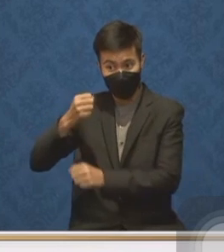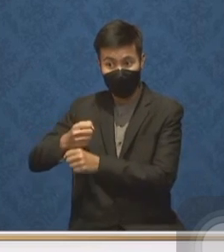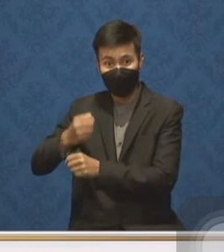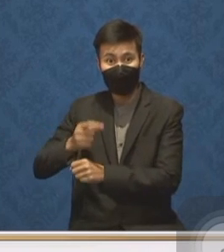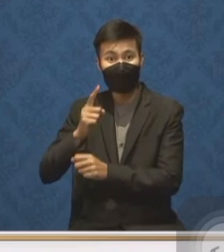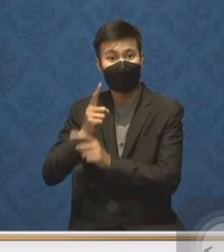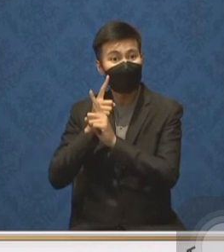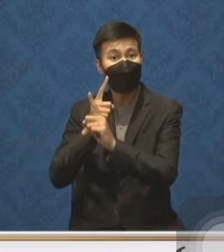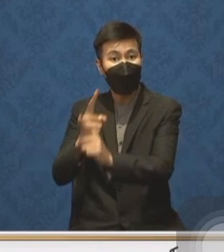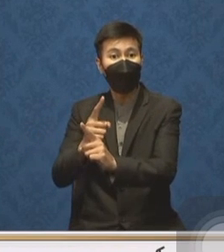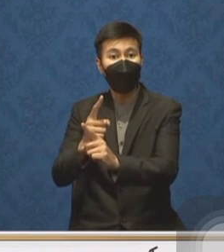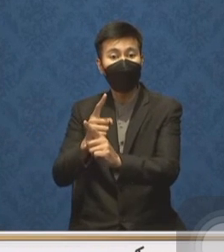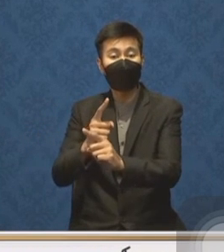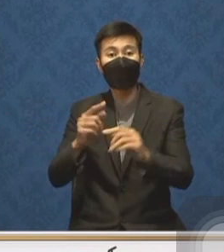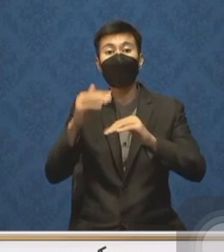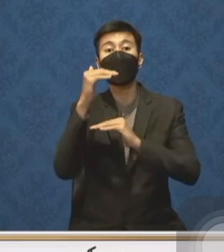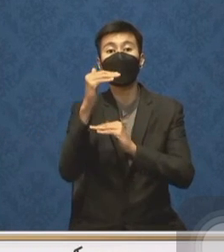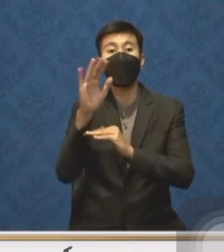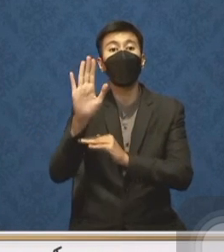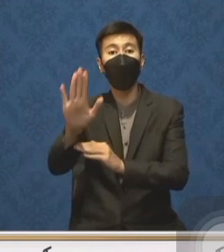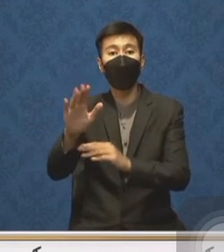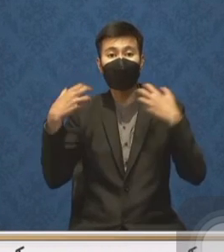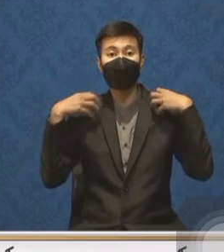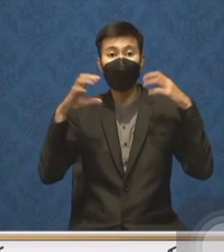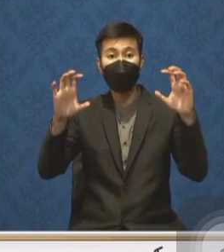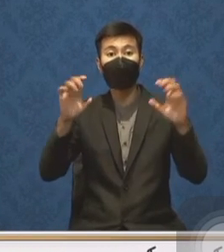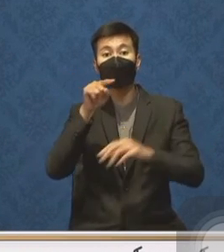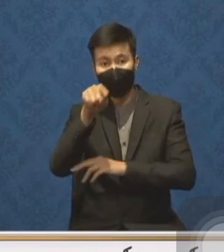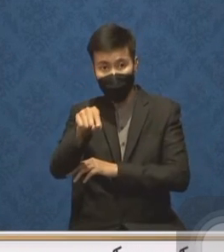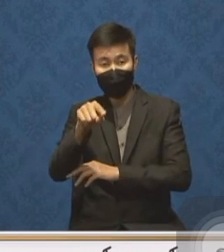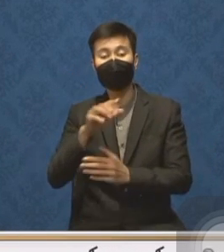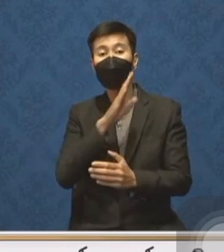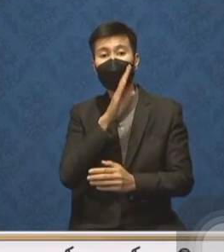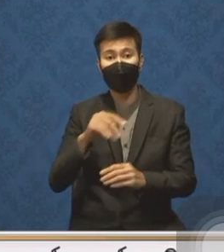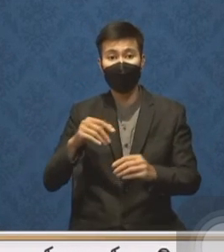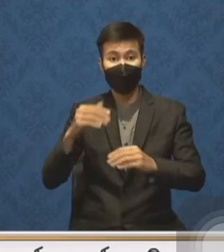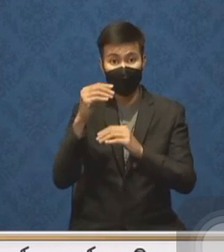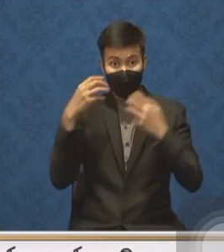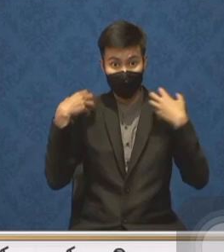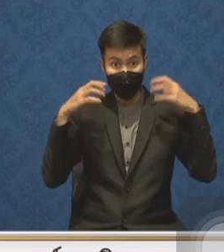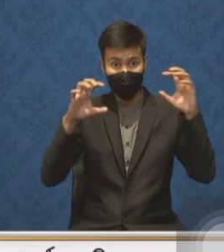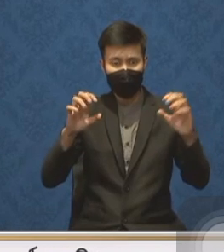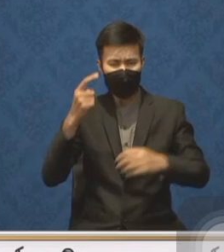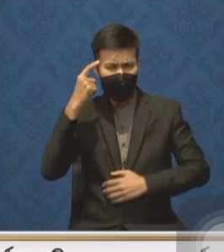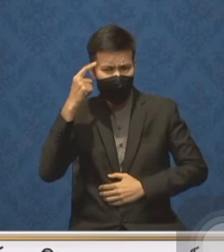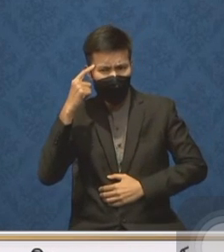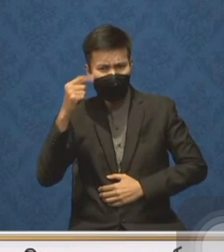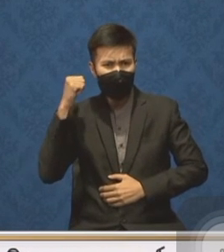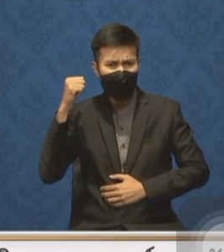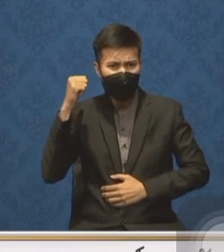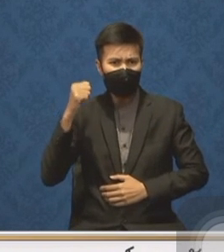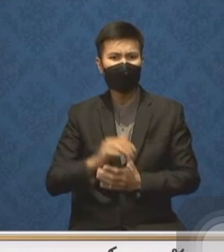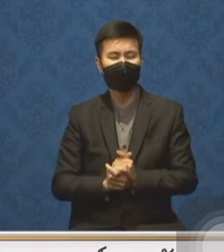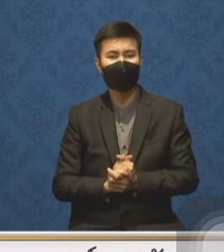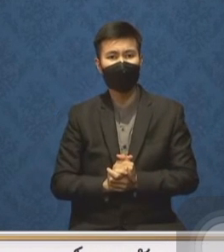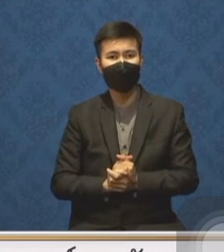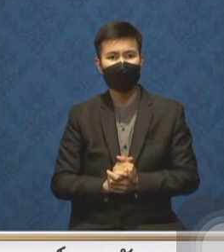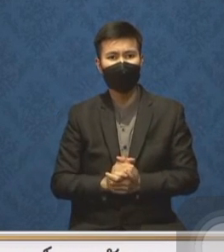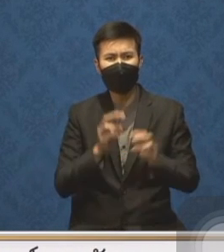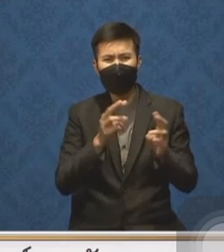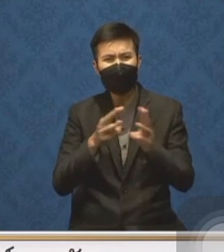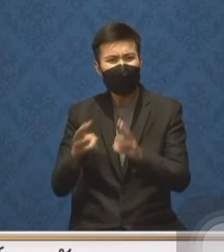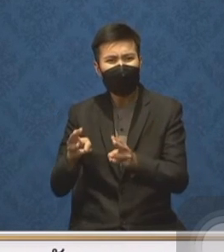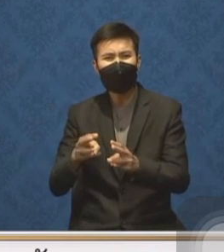ยทัศน์ที่รัฐบาลวางให้แต่ถ้ารัฐบาลยังมีวิสัยทัศน์เดิมๆใช้วิสัยทัศน์เดิมๆใช้หลักการใช้วิธีการ